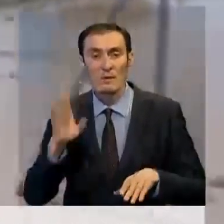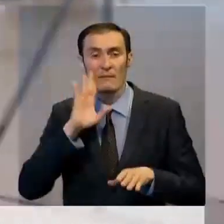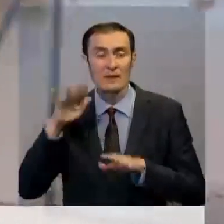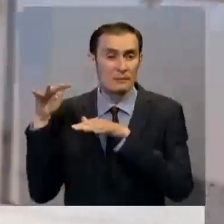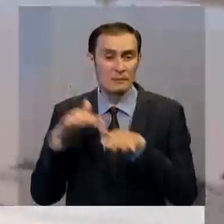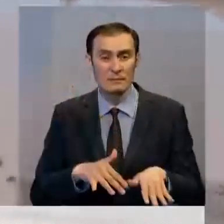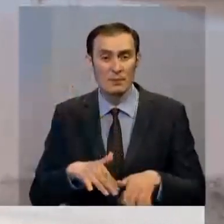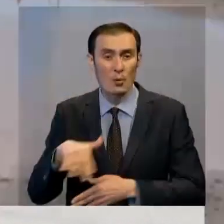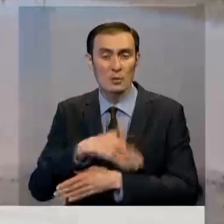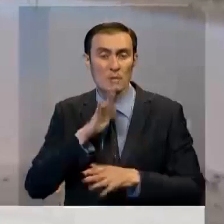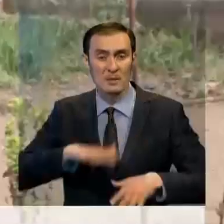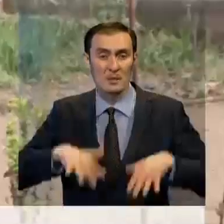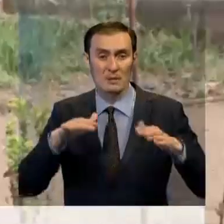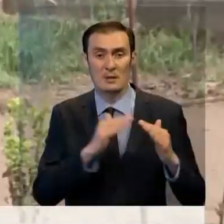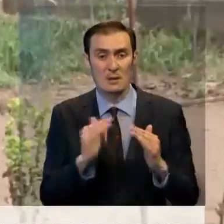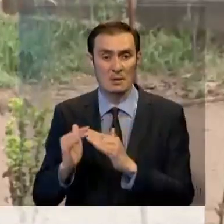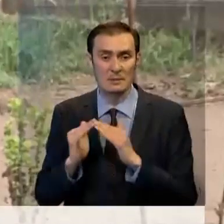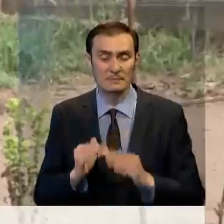по улицам и подтопила дома.